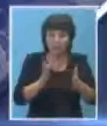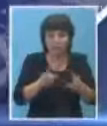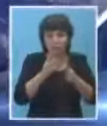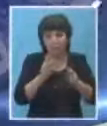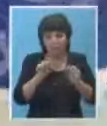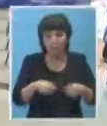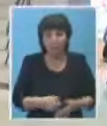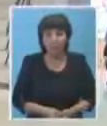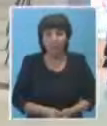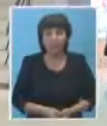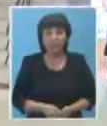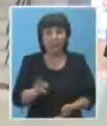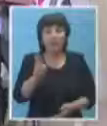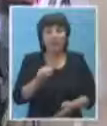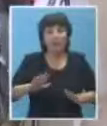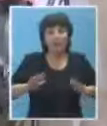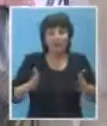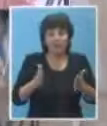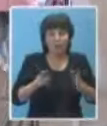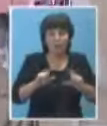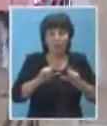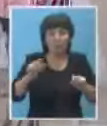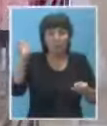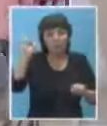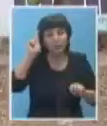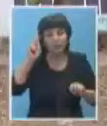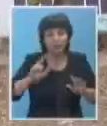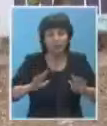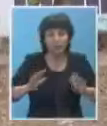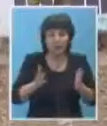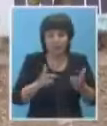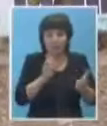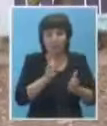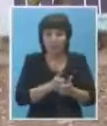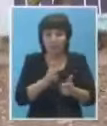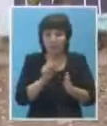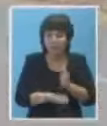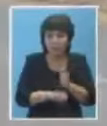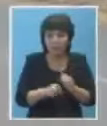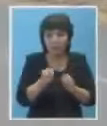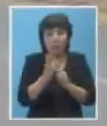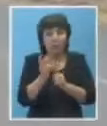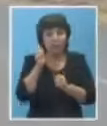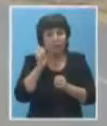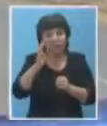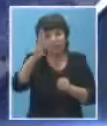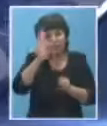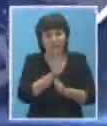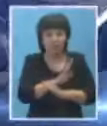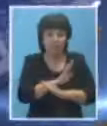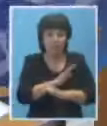алады. Деркөлде оқыс оқиға. Мектеп оқушысы сыныптасын байқаусызда атып тастады. Салдарынан 14 жасар ол бала қаза